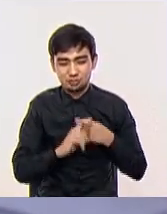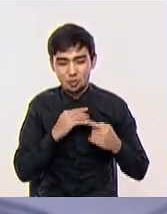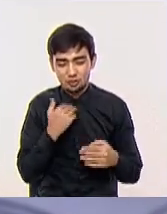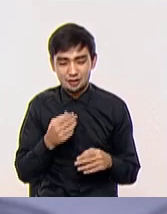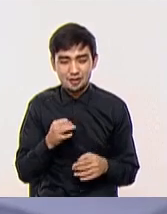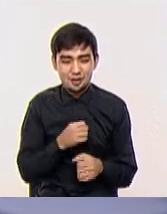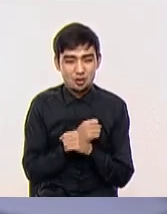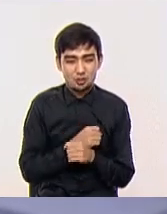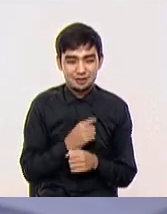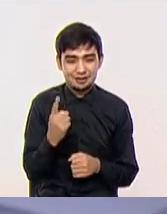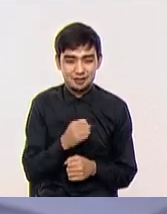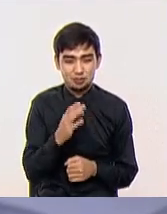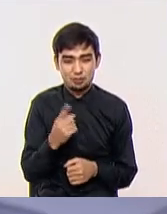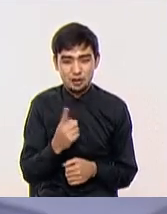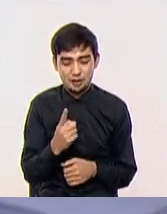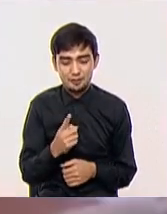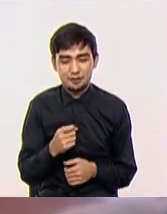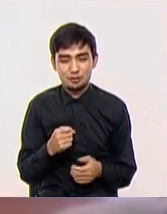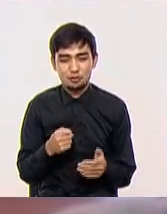неделю с 1 по 7 ноября